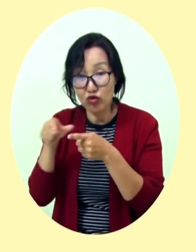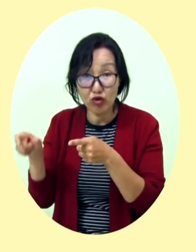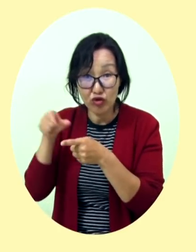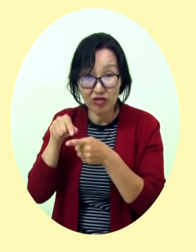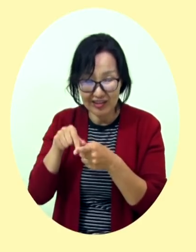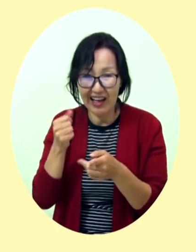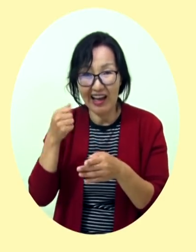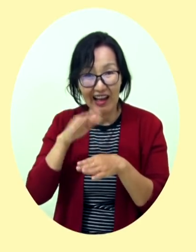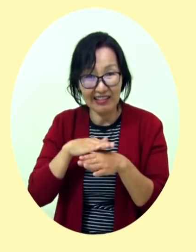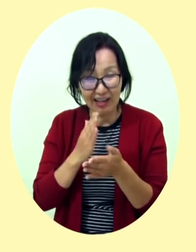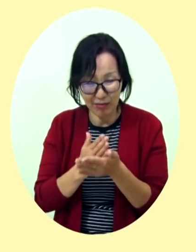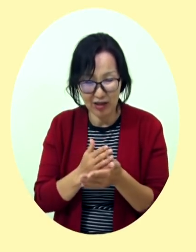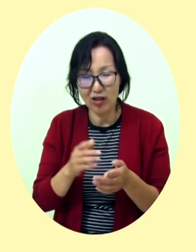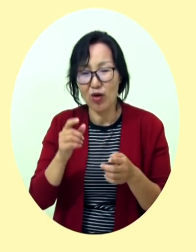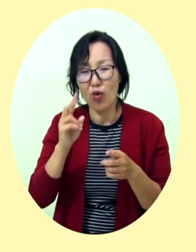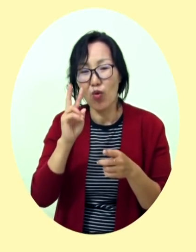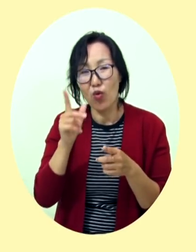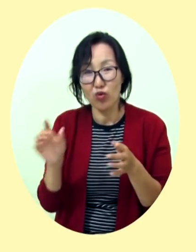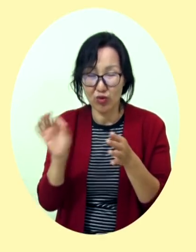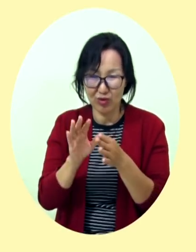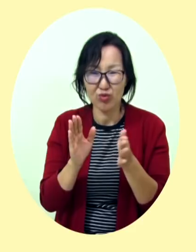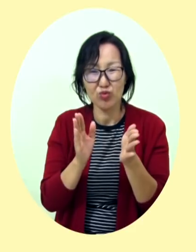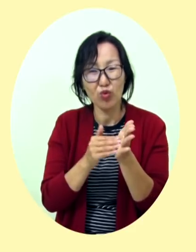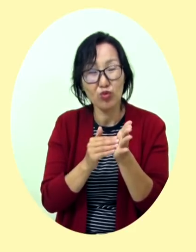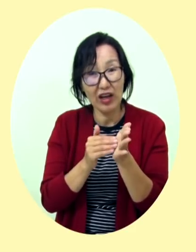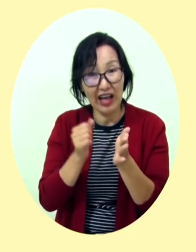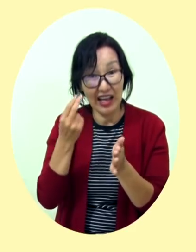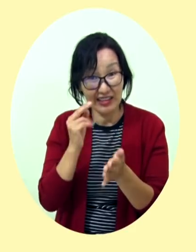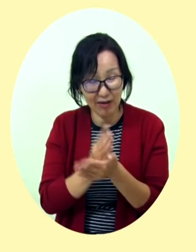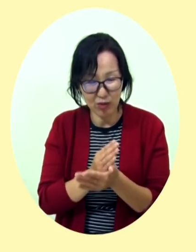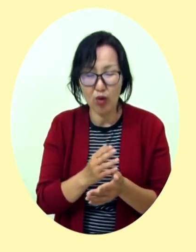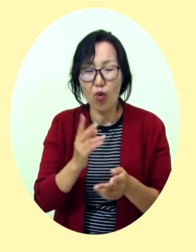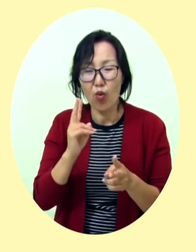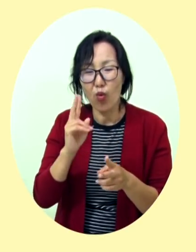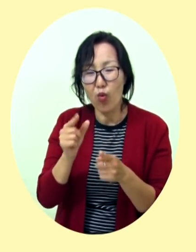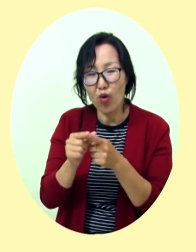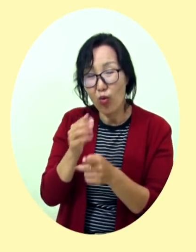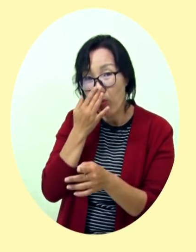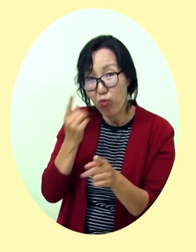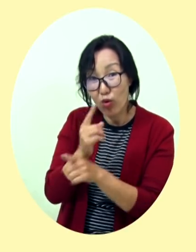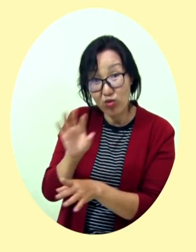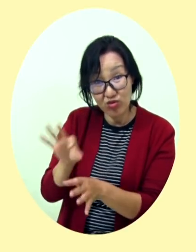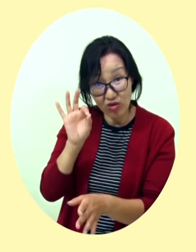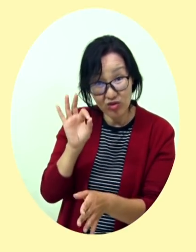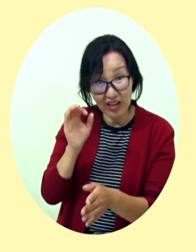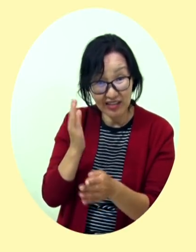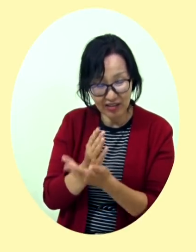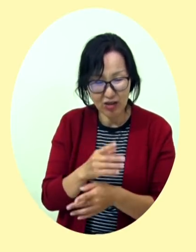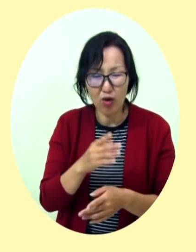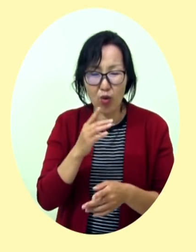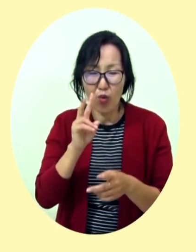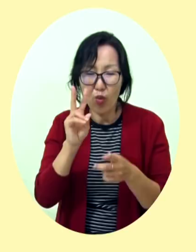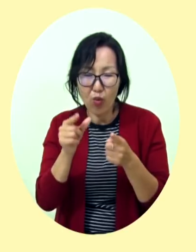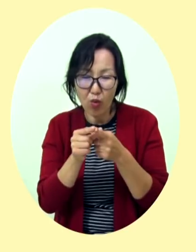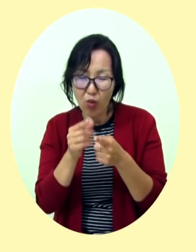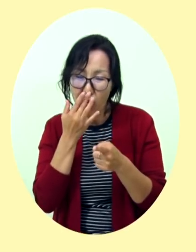алдаа байна. Үг нөхцөл дутах алдаа бас байна. Үгээ буруу сонгох тохиолдол бас байна. Үг